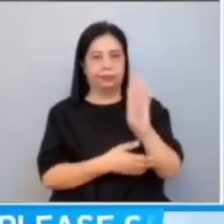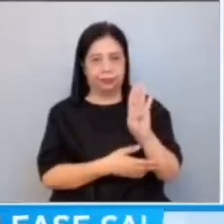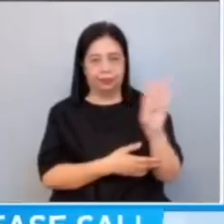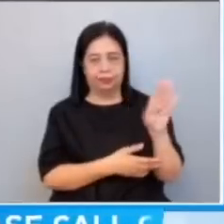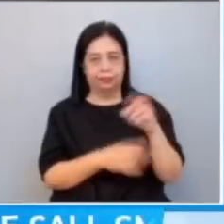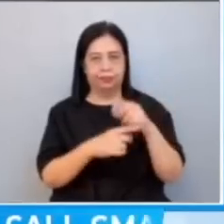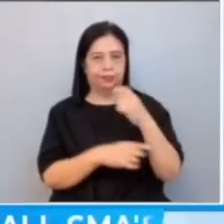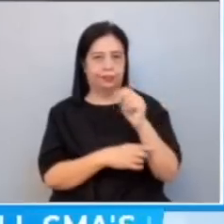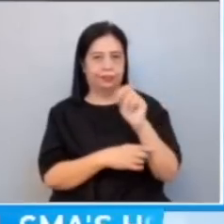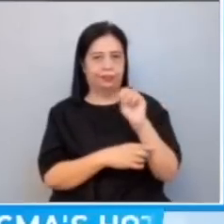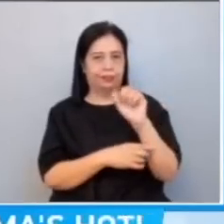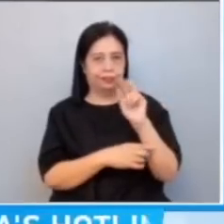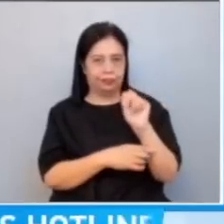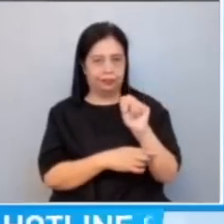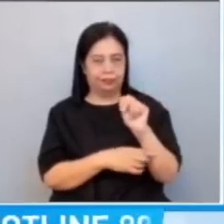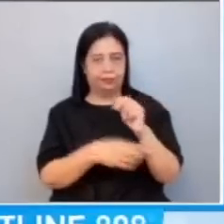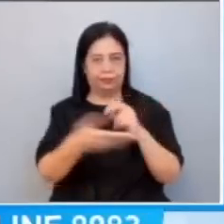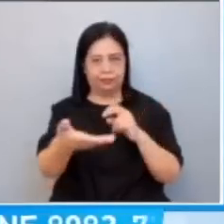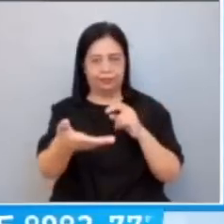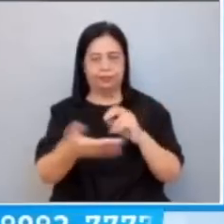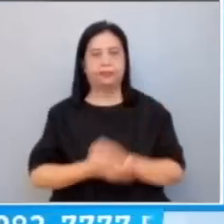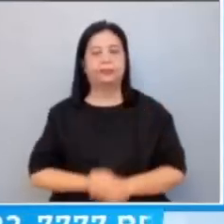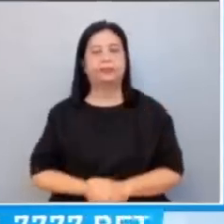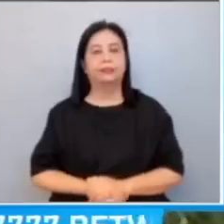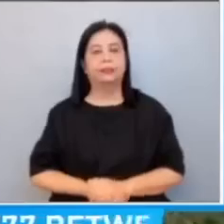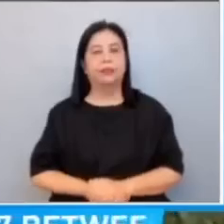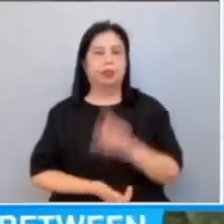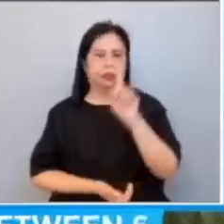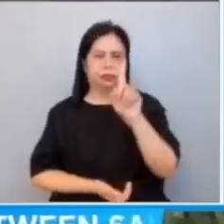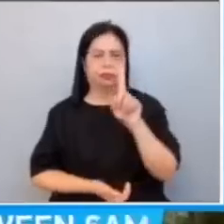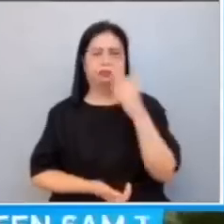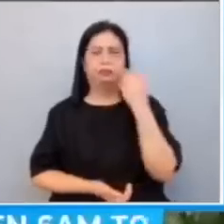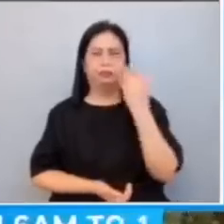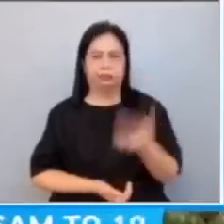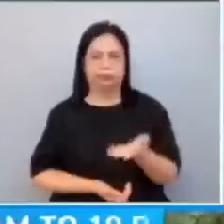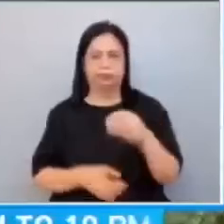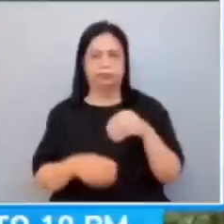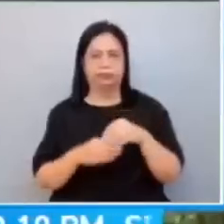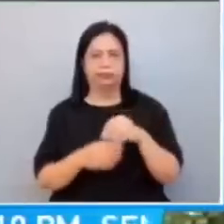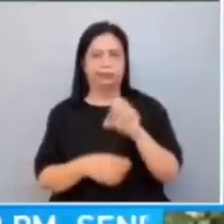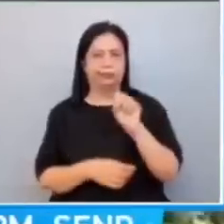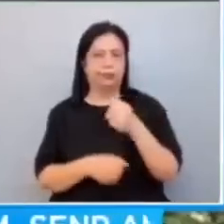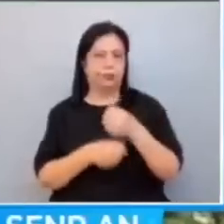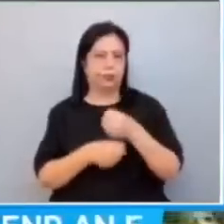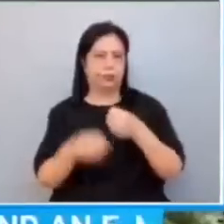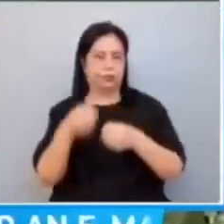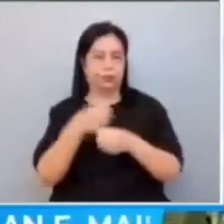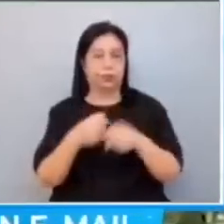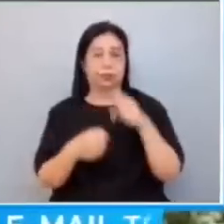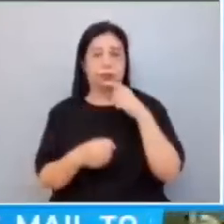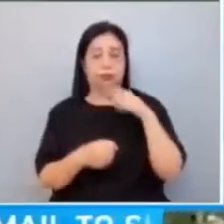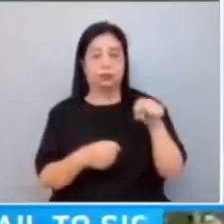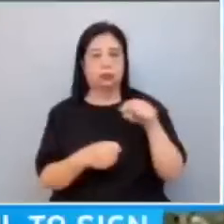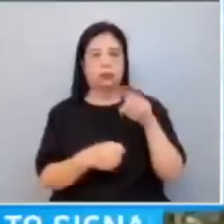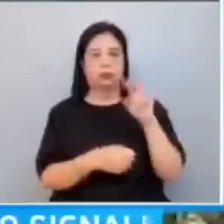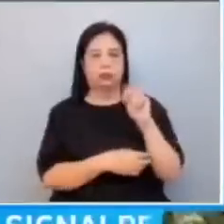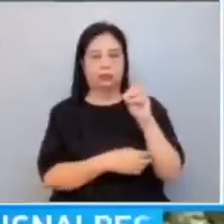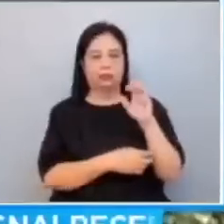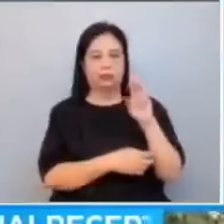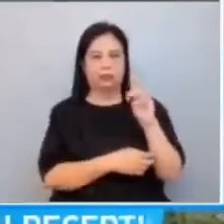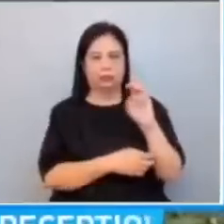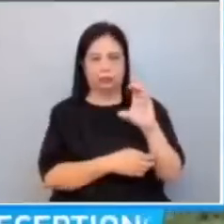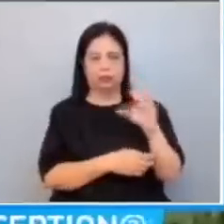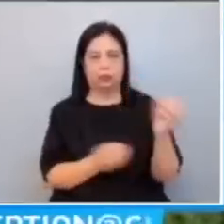James? Isa ang napatay sa flash flood sa Tampakan na South Cotabato. Ayon sa Municipal Disaster Risk Management